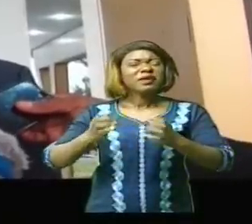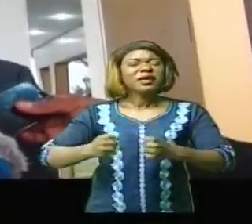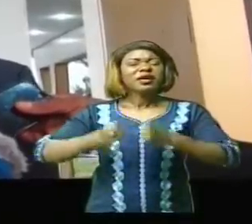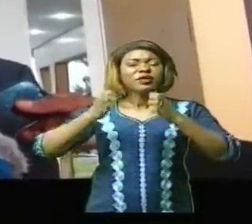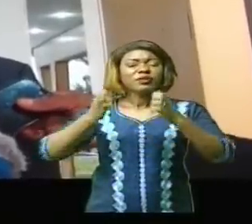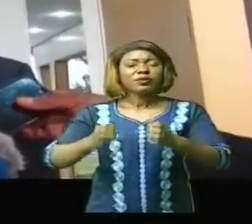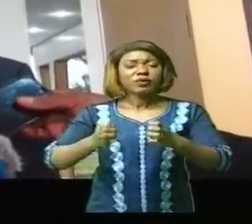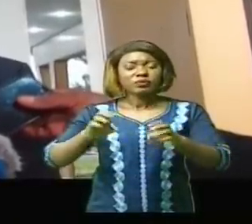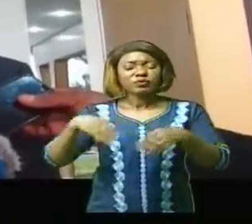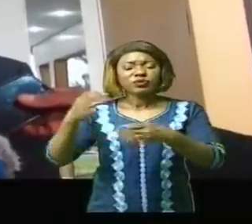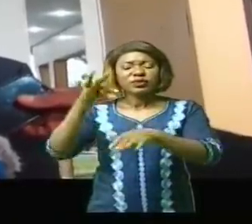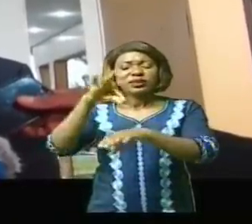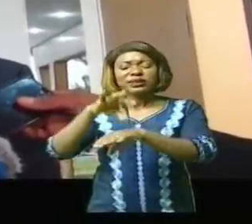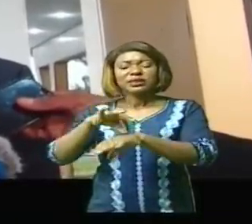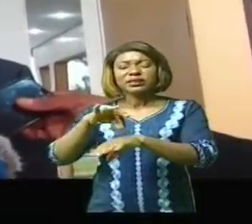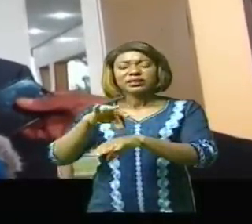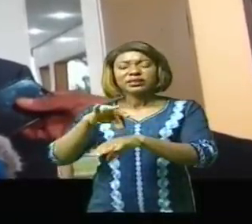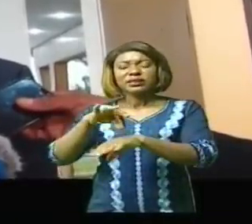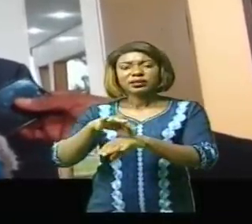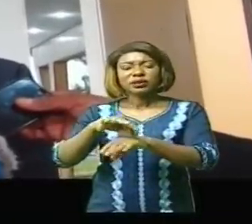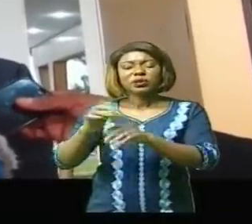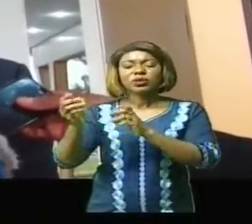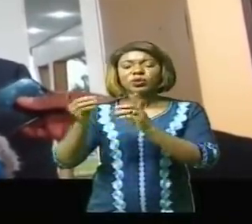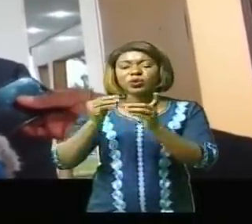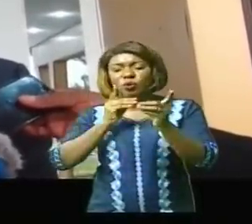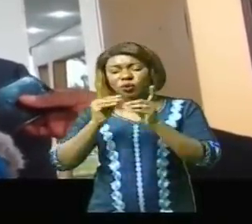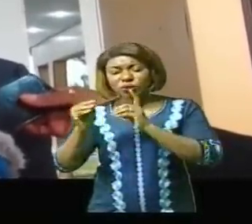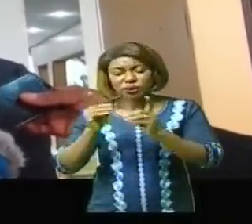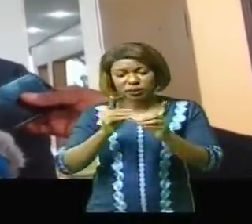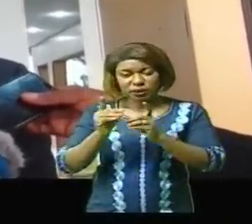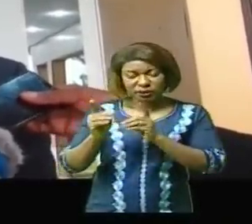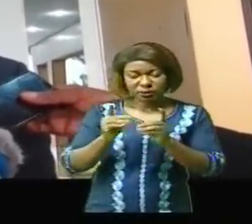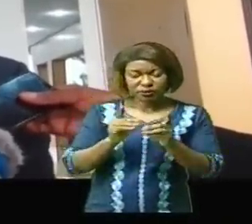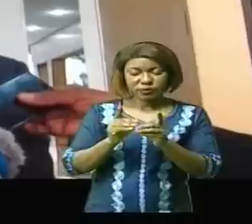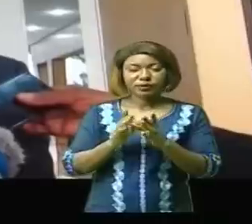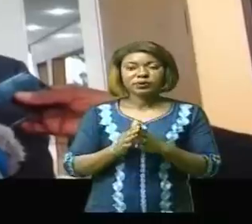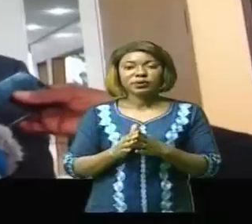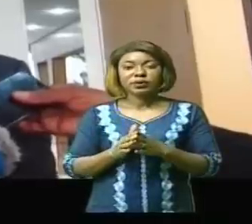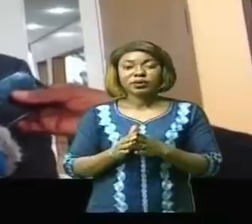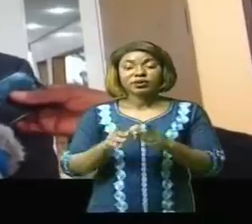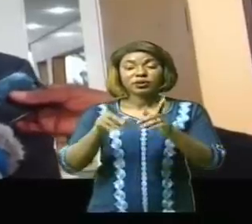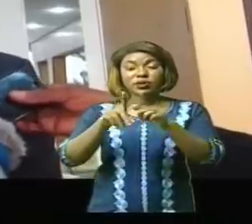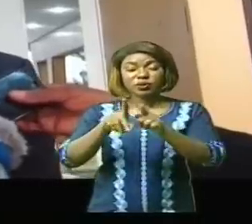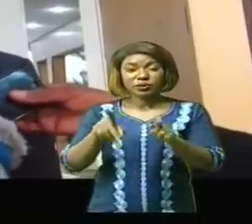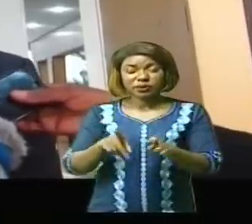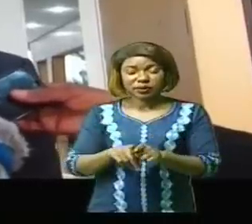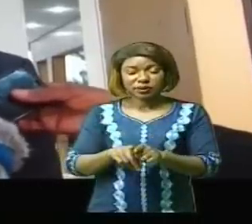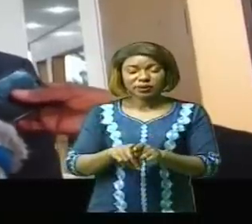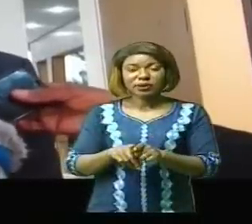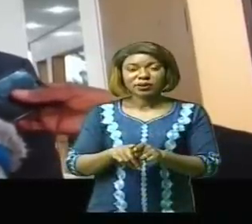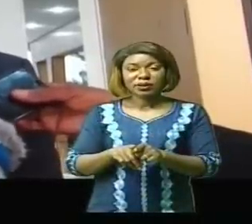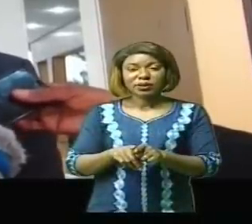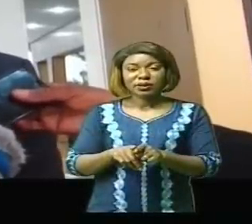donner plus de chance au dialogue. Et donc, il y a le sommet